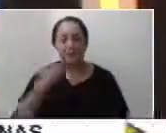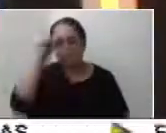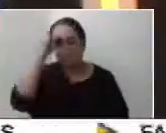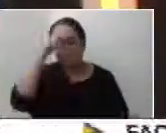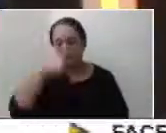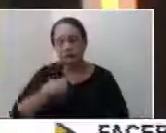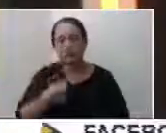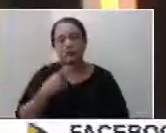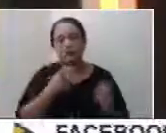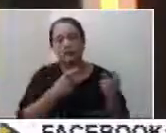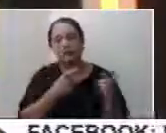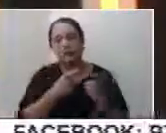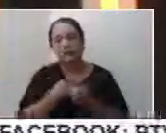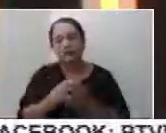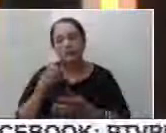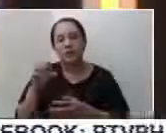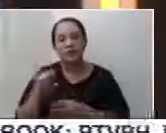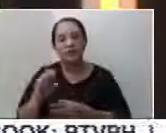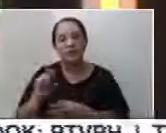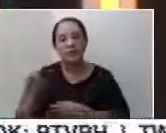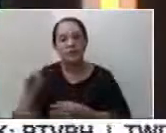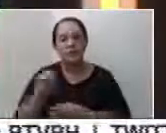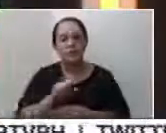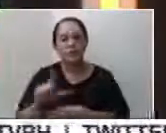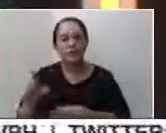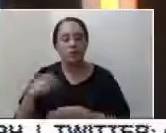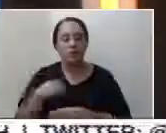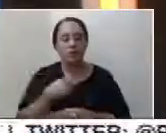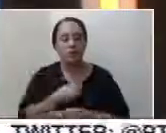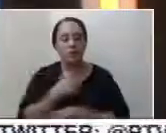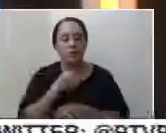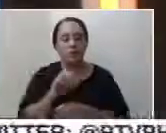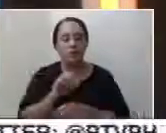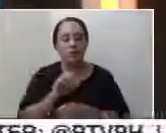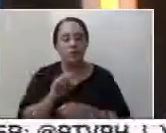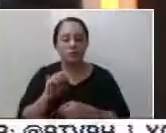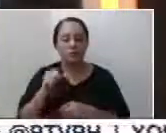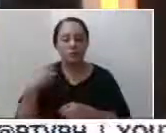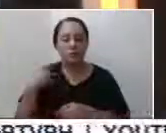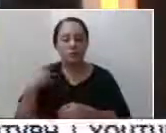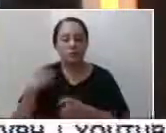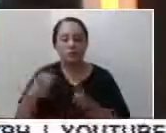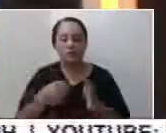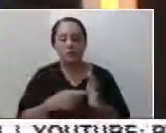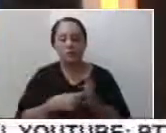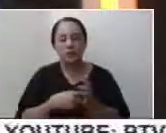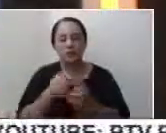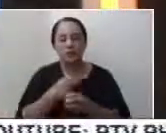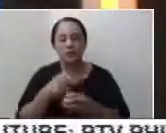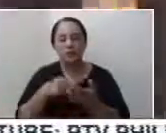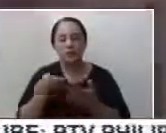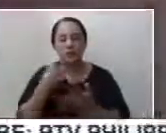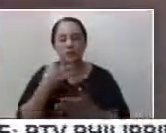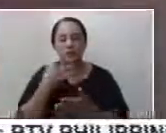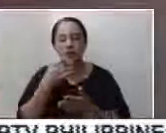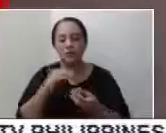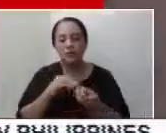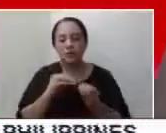layong mabigyan ng trabaho ang mas marami pang Pilipino. Nagbabalik si Naomi Tidburcio sa detalye. Rise and shine, Naomi.